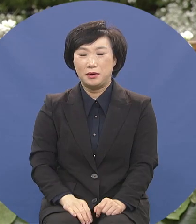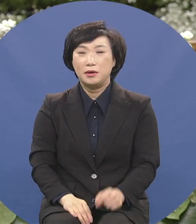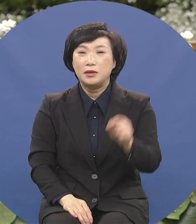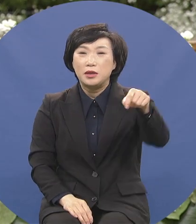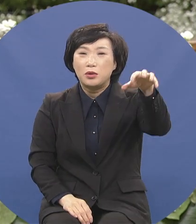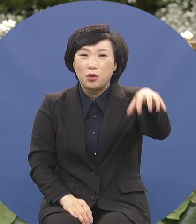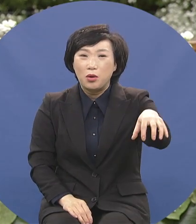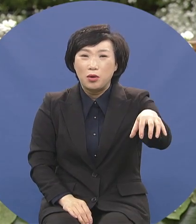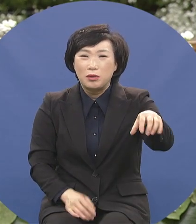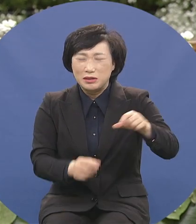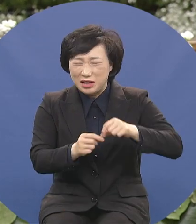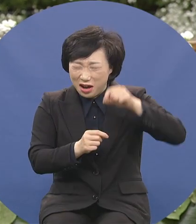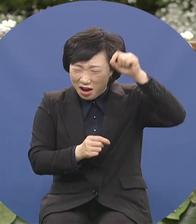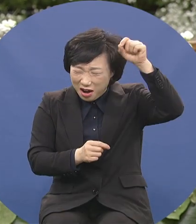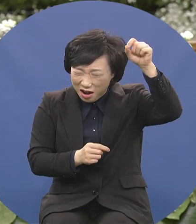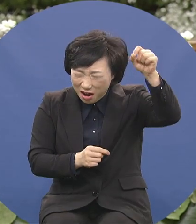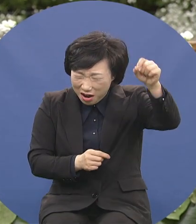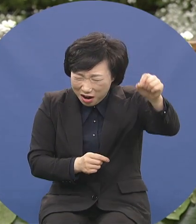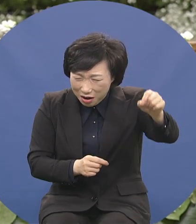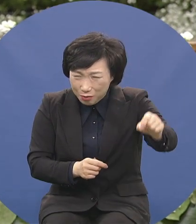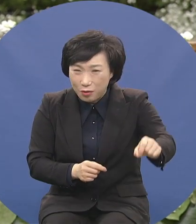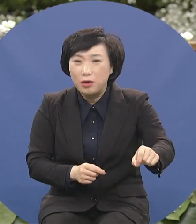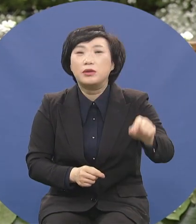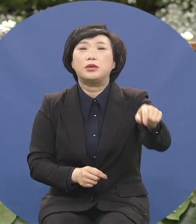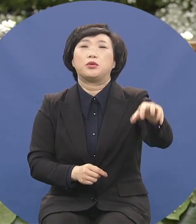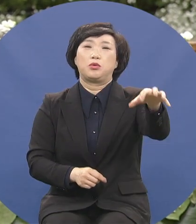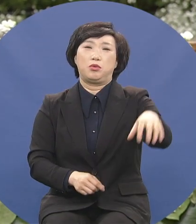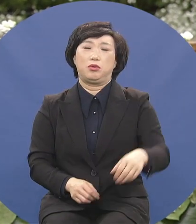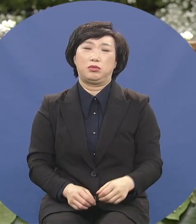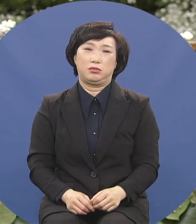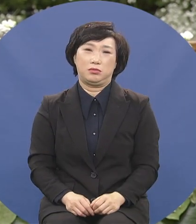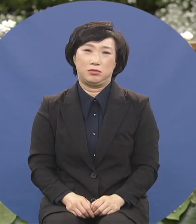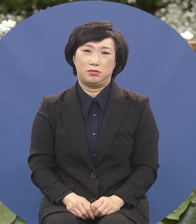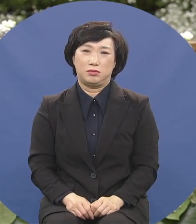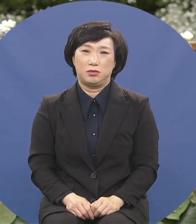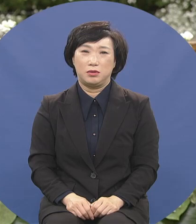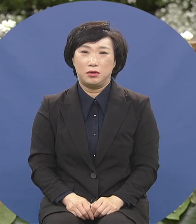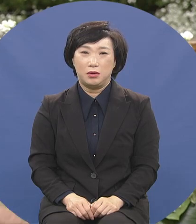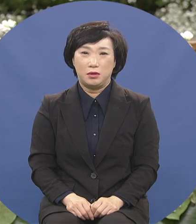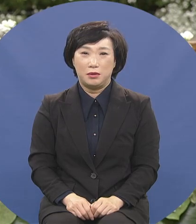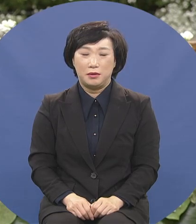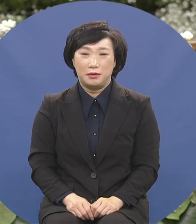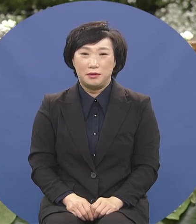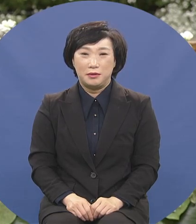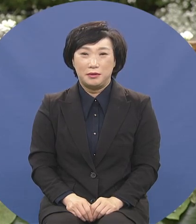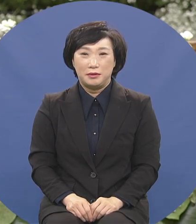그것은 영원토록 그래야 된다는 것입니다.